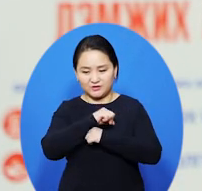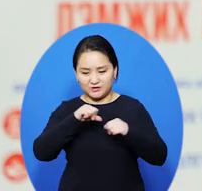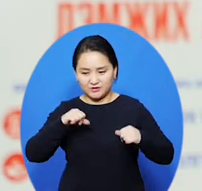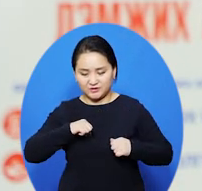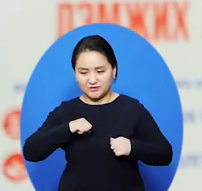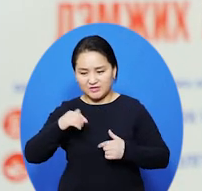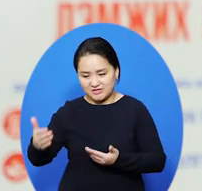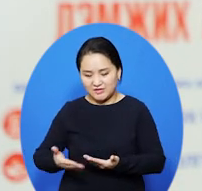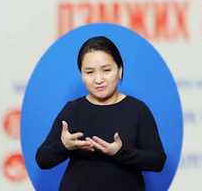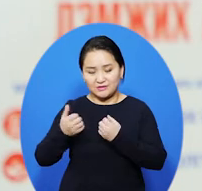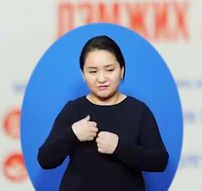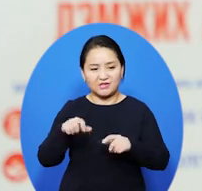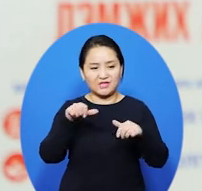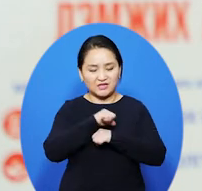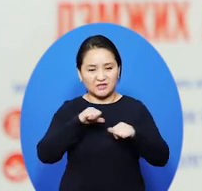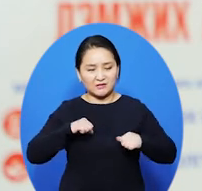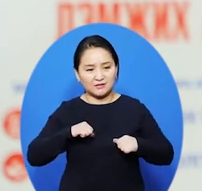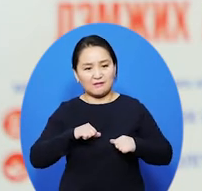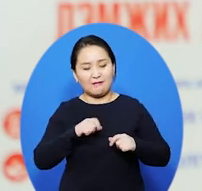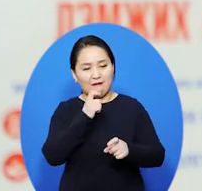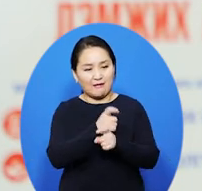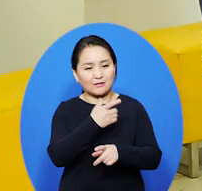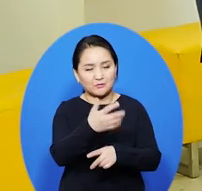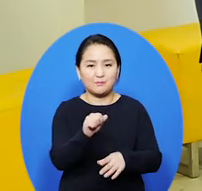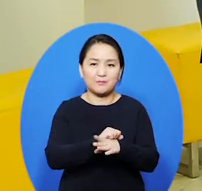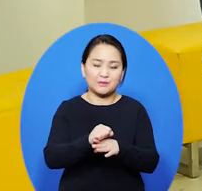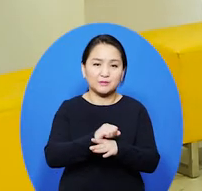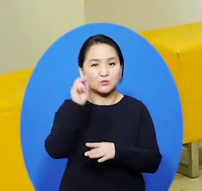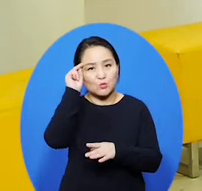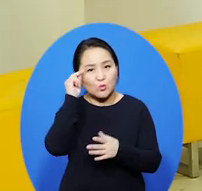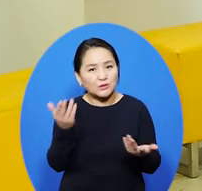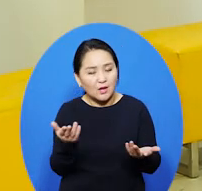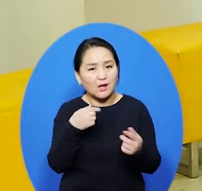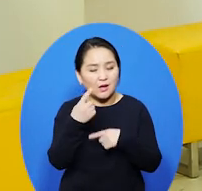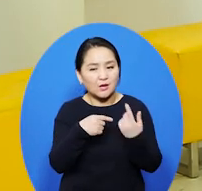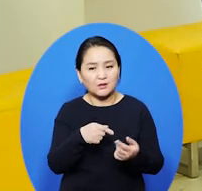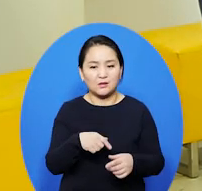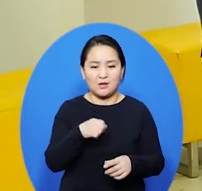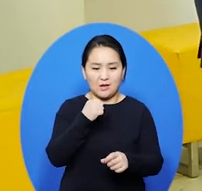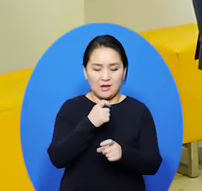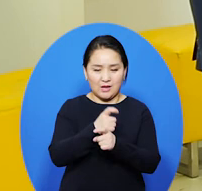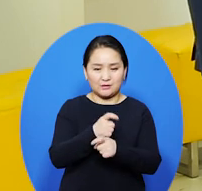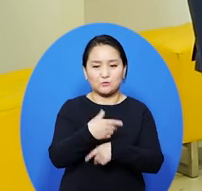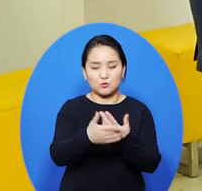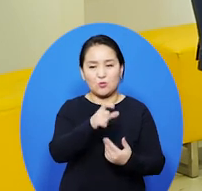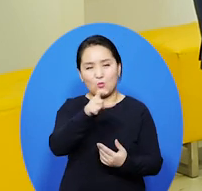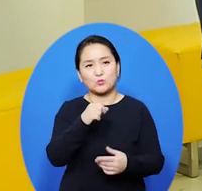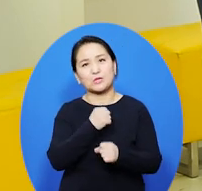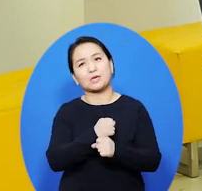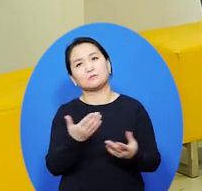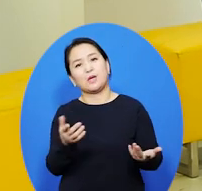одоо халамжилж бэлэнчлэх сэтгэлгээнд сургалаа. Халамж өгснөөр хүмүүс хөдөлмөрлөх дурггүй боллоо гэх